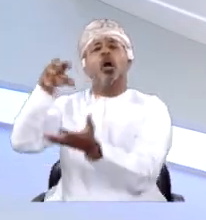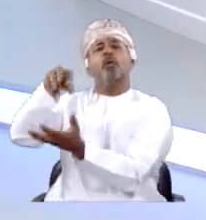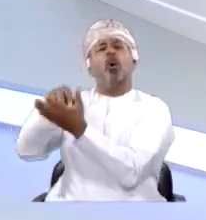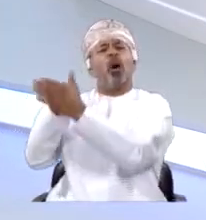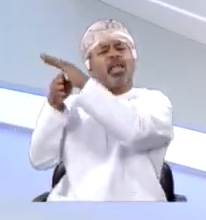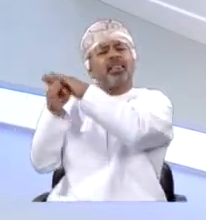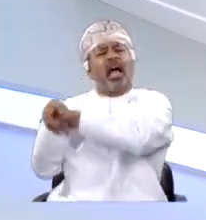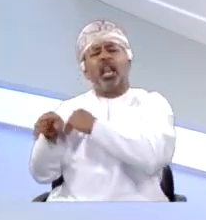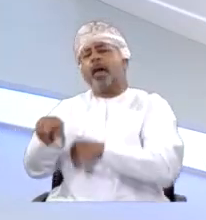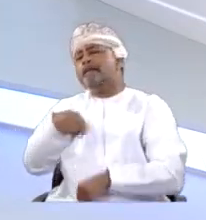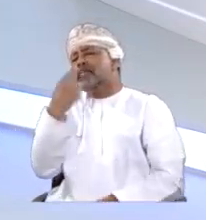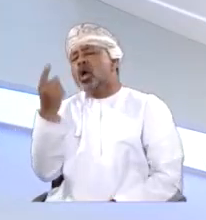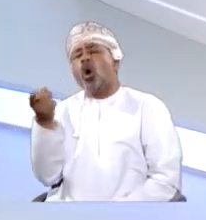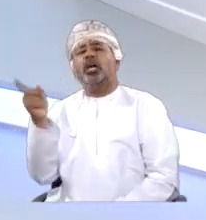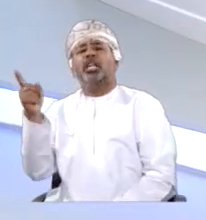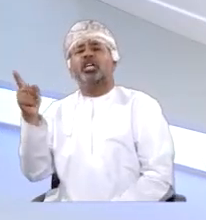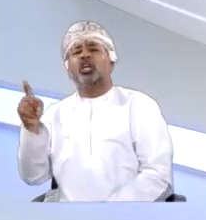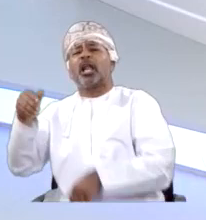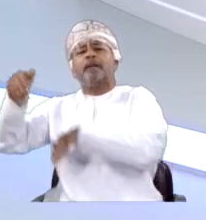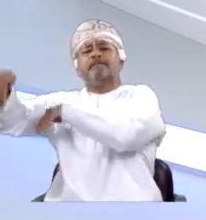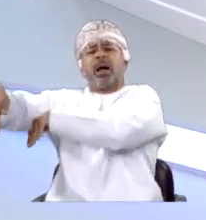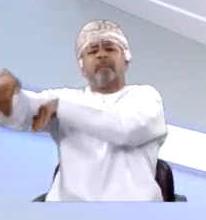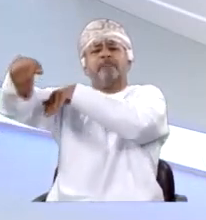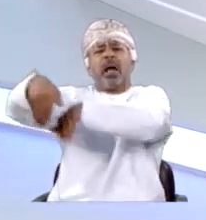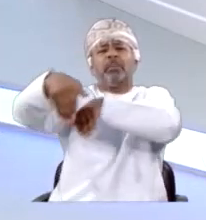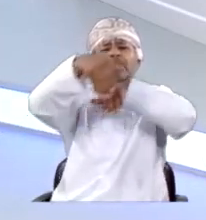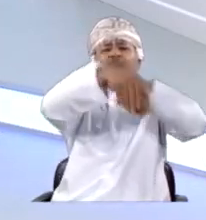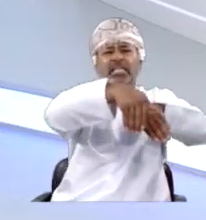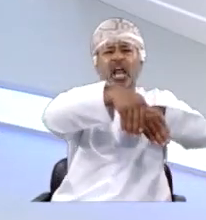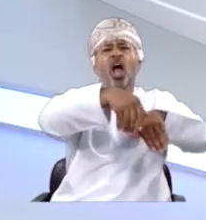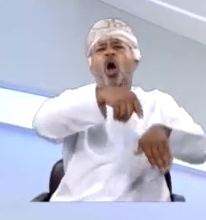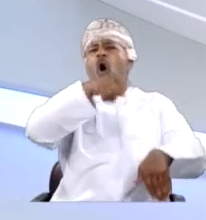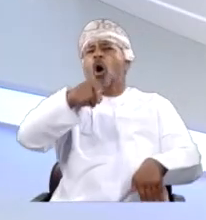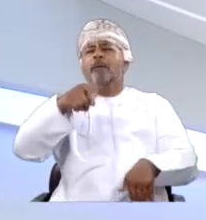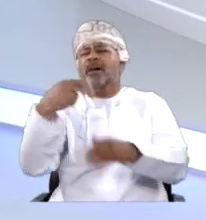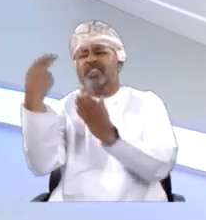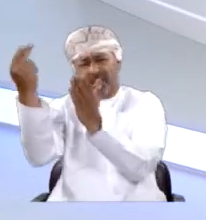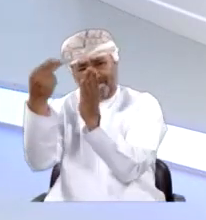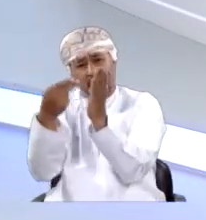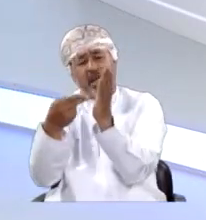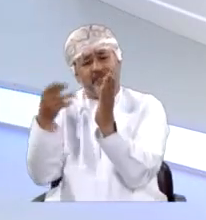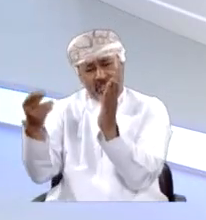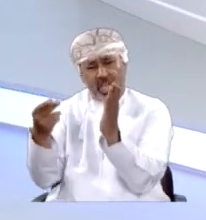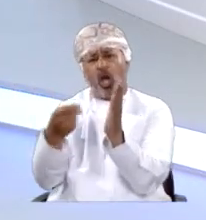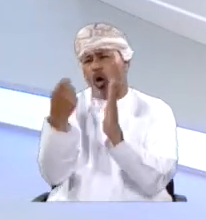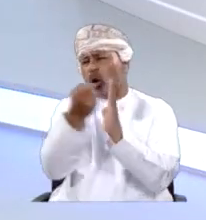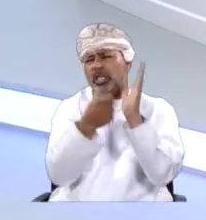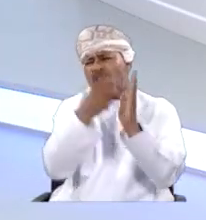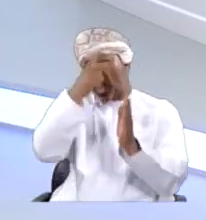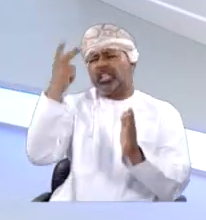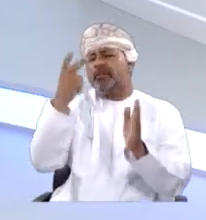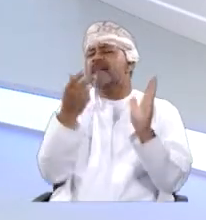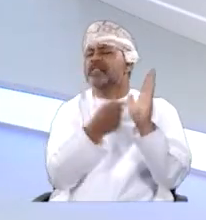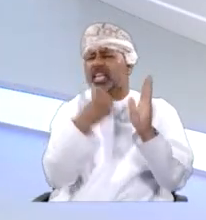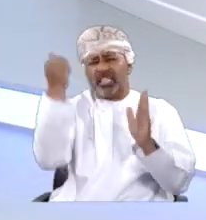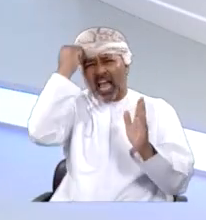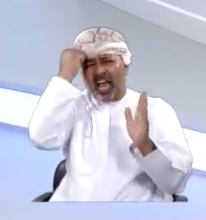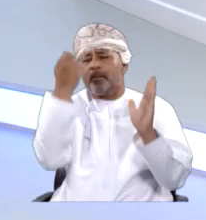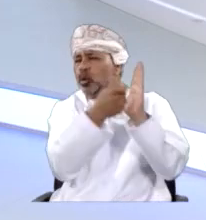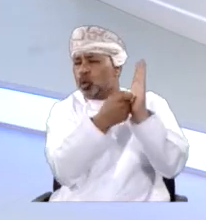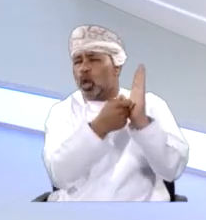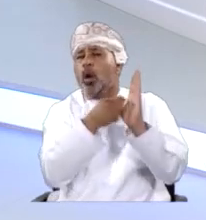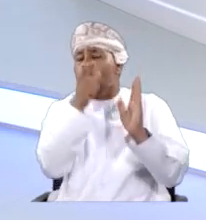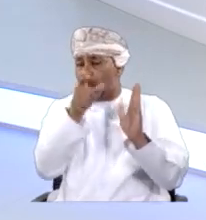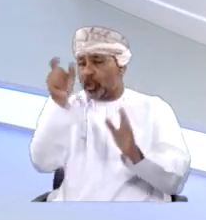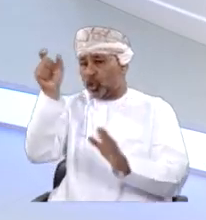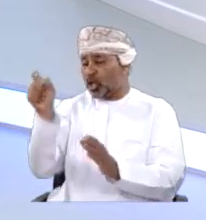يضم 111 مقبرة معظمها بواجهات مزخرفة وكتابات على الصخر، حيث يمكن